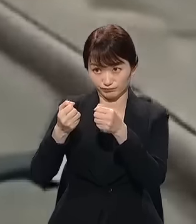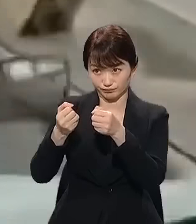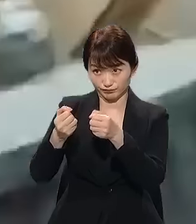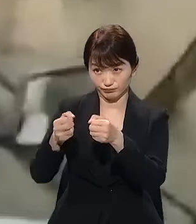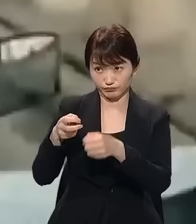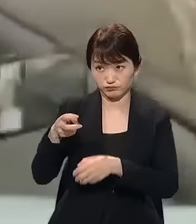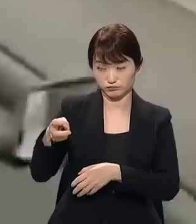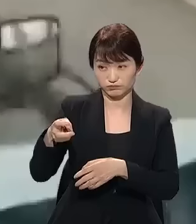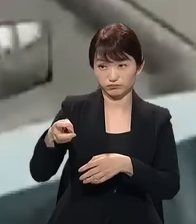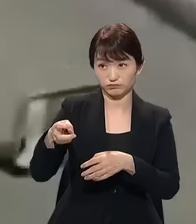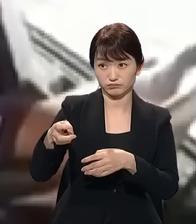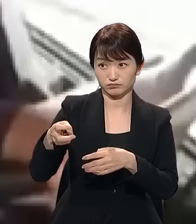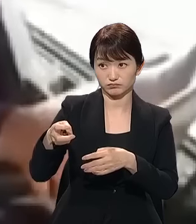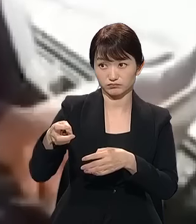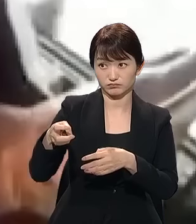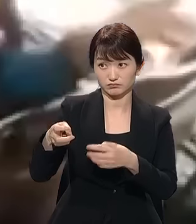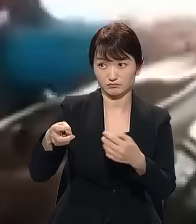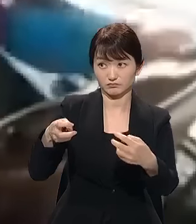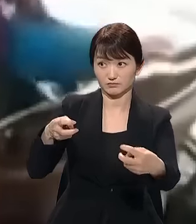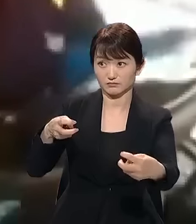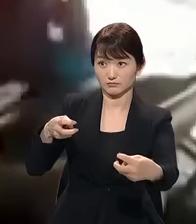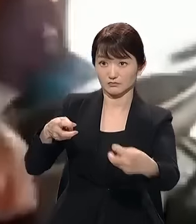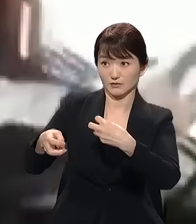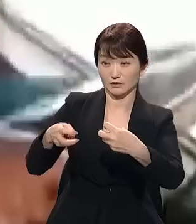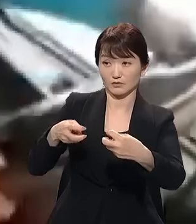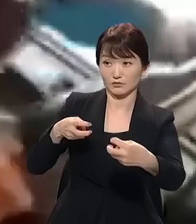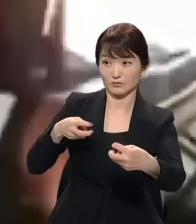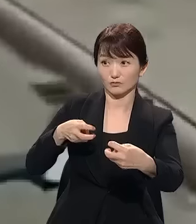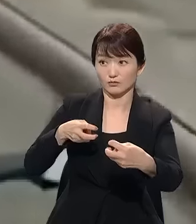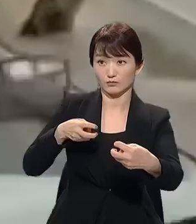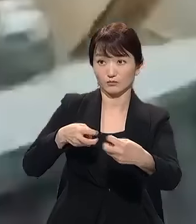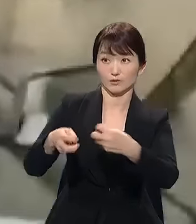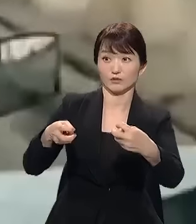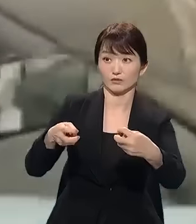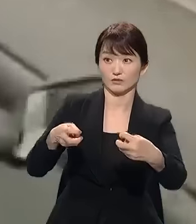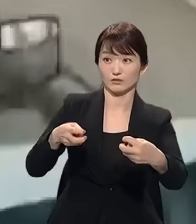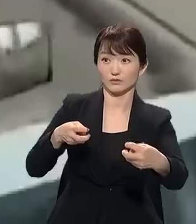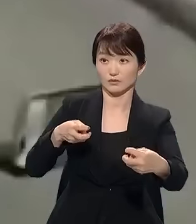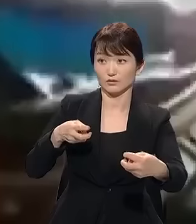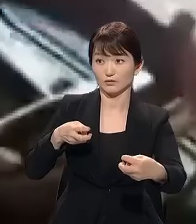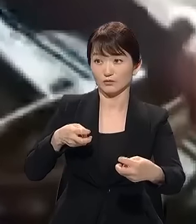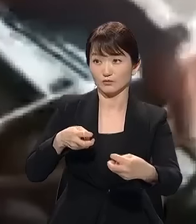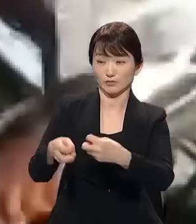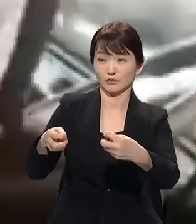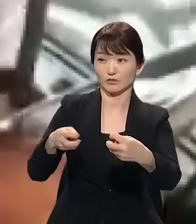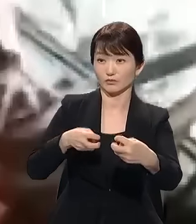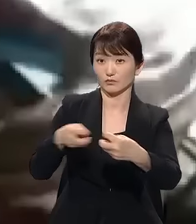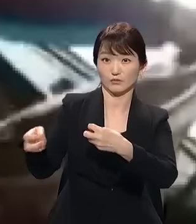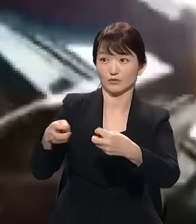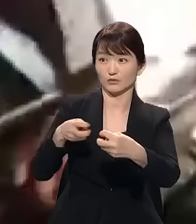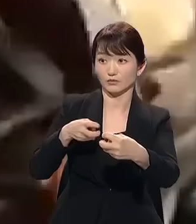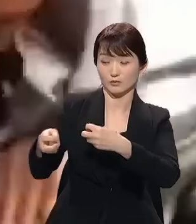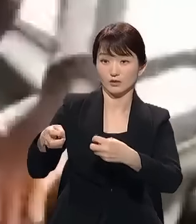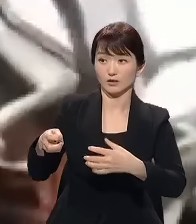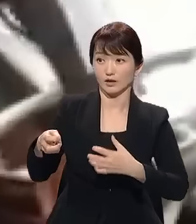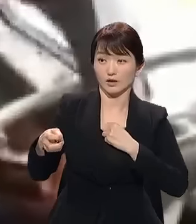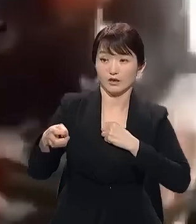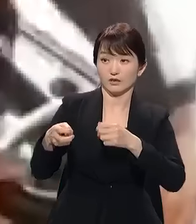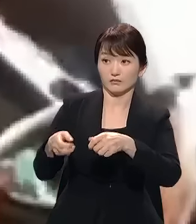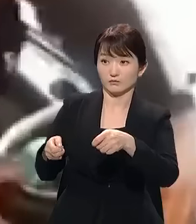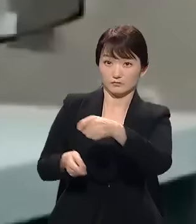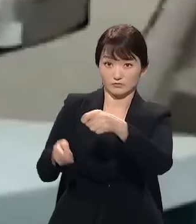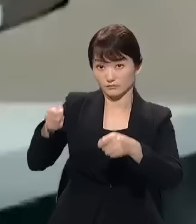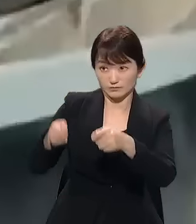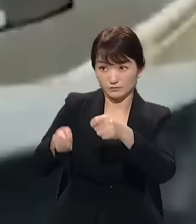그때 맞은편에 달려오던 차량이 중앙선을 침범한 뒤에 트럭과 정면 충돌을 하는데요. 설마. 놀라운 운전자가 핸들을